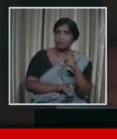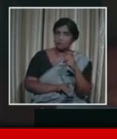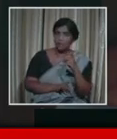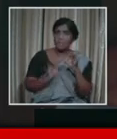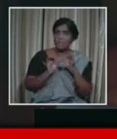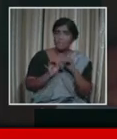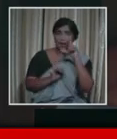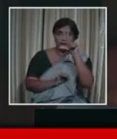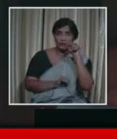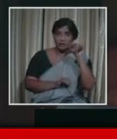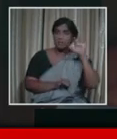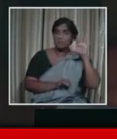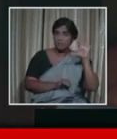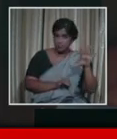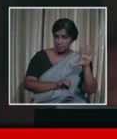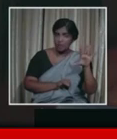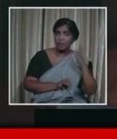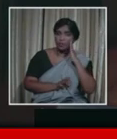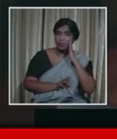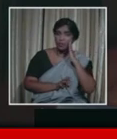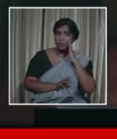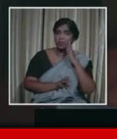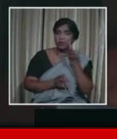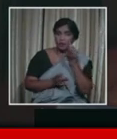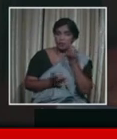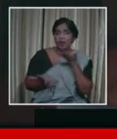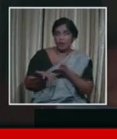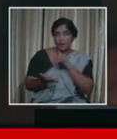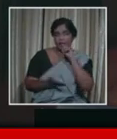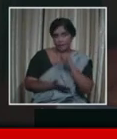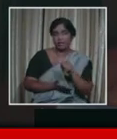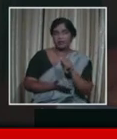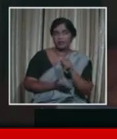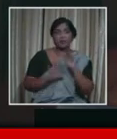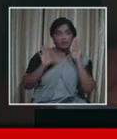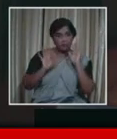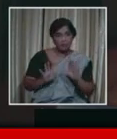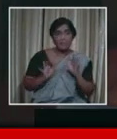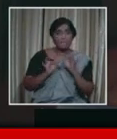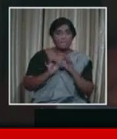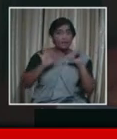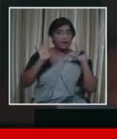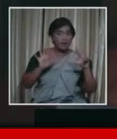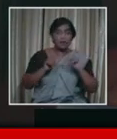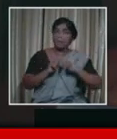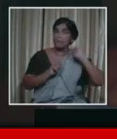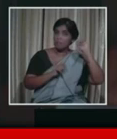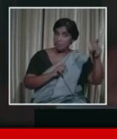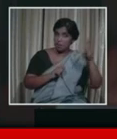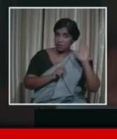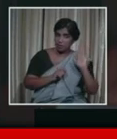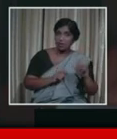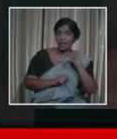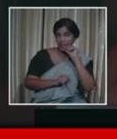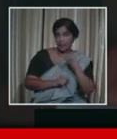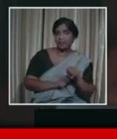බිලියන 7.5ක අපිට සංචිතයක් තිබුණා. හරි. හැබැයි බිලියන 8ක් ගෙවලක් තියෙනවා. ඒක තමයි